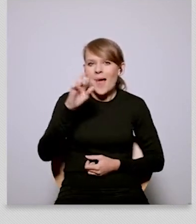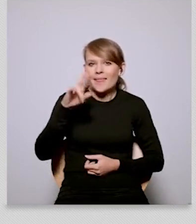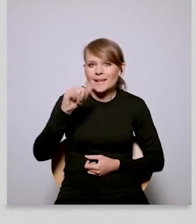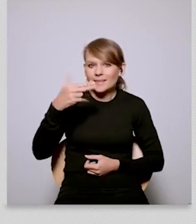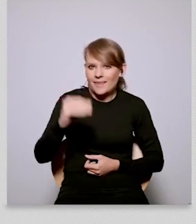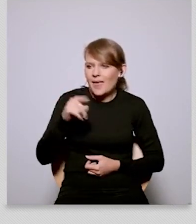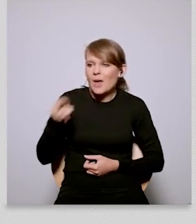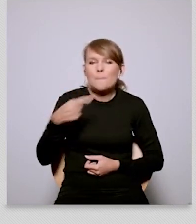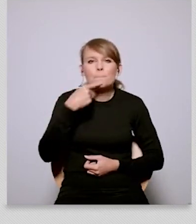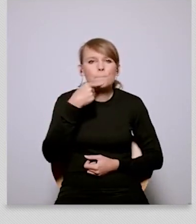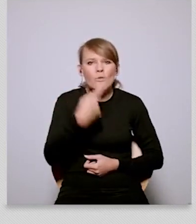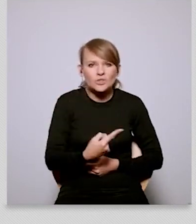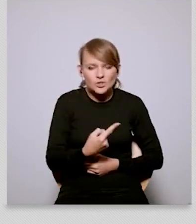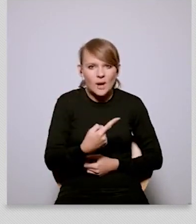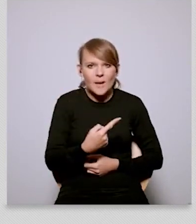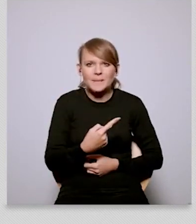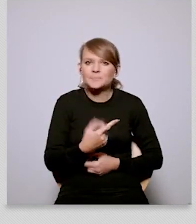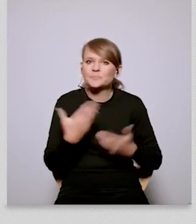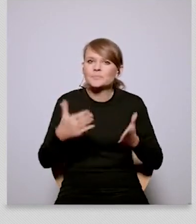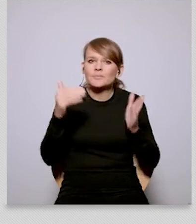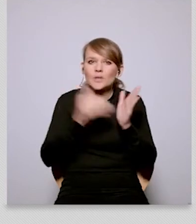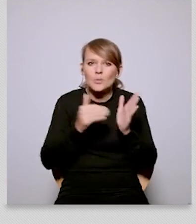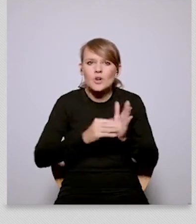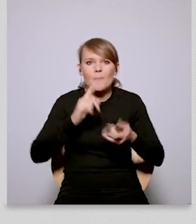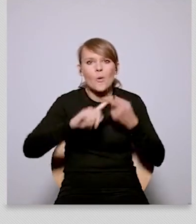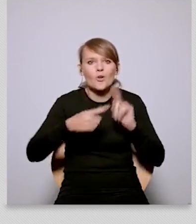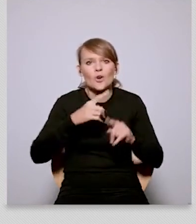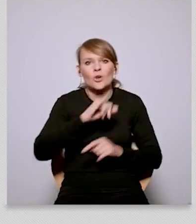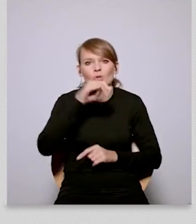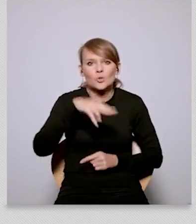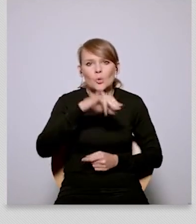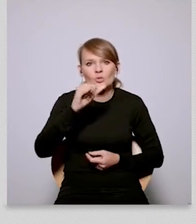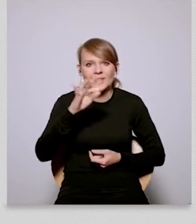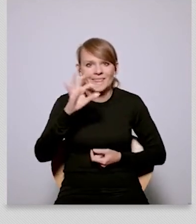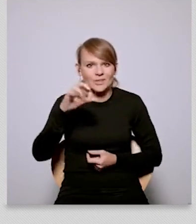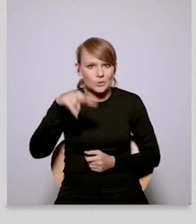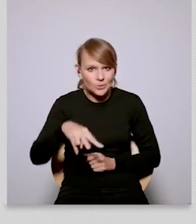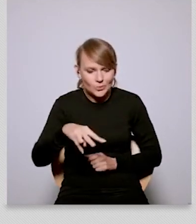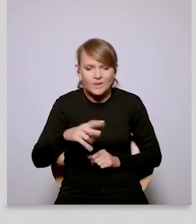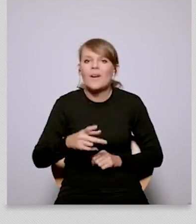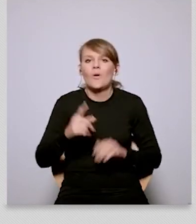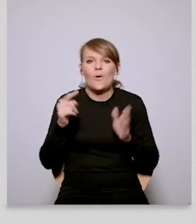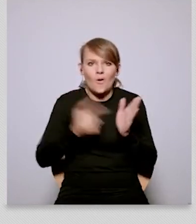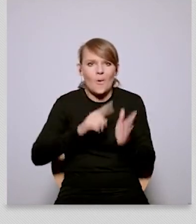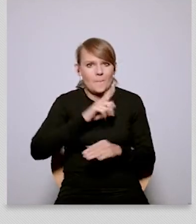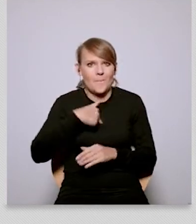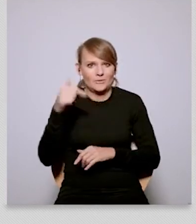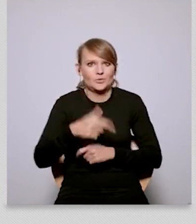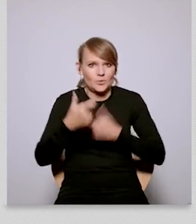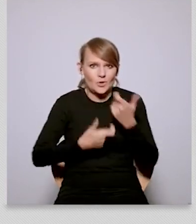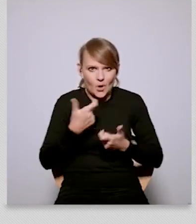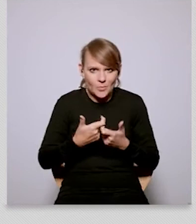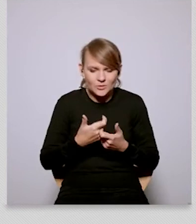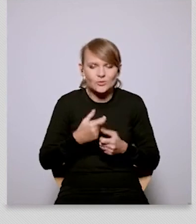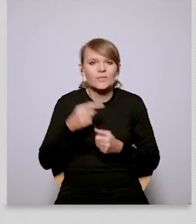dotyczący potrzeby takiej polityki juditsu w tym obszarze to właśnie to co powinniśmy robić jeżeli chodzi o